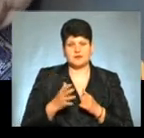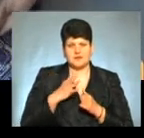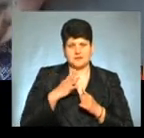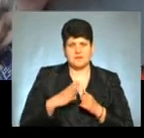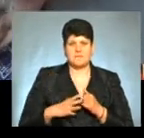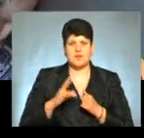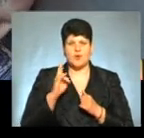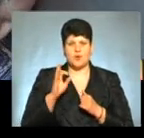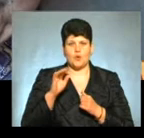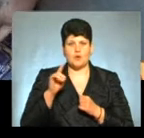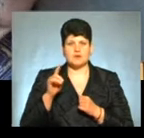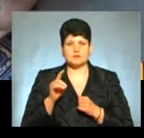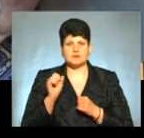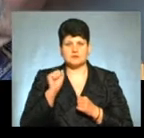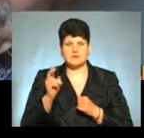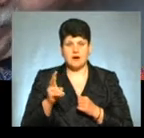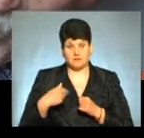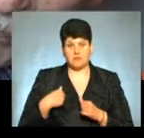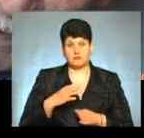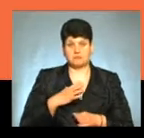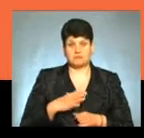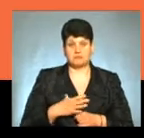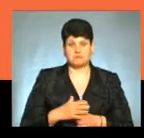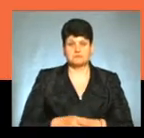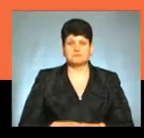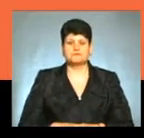козак. І я терпів.